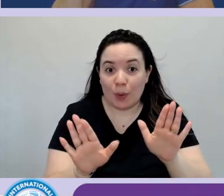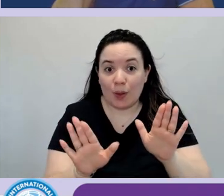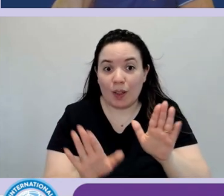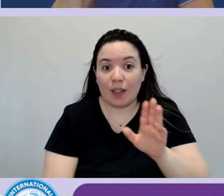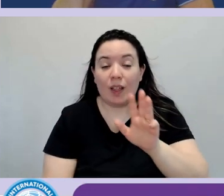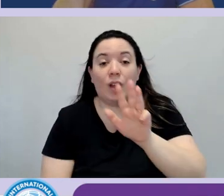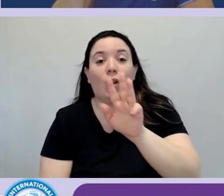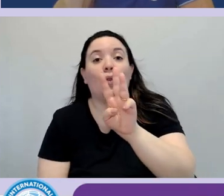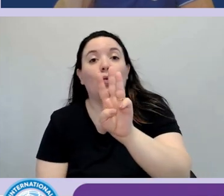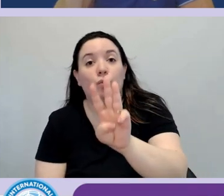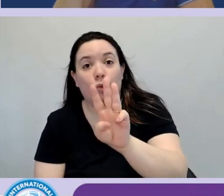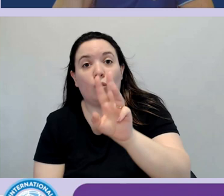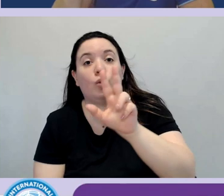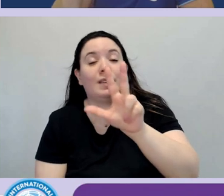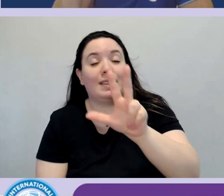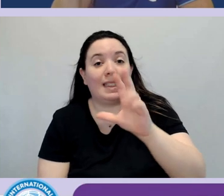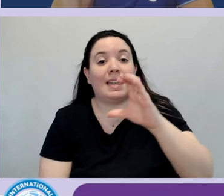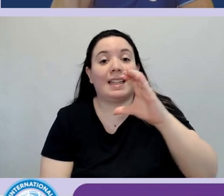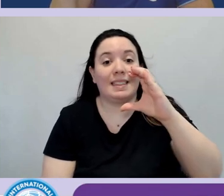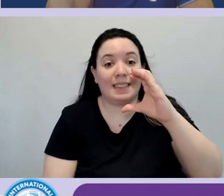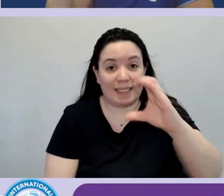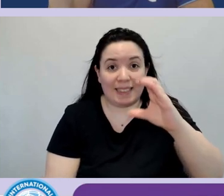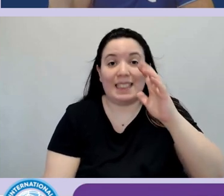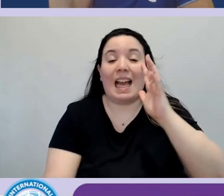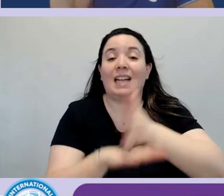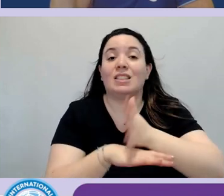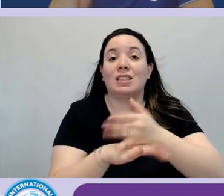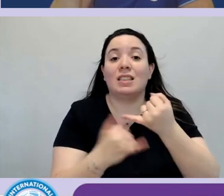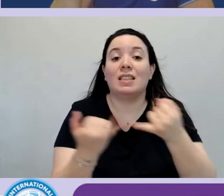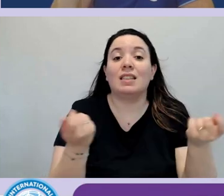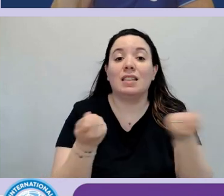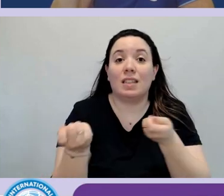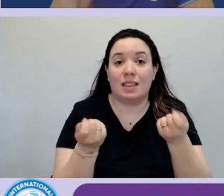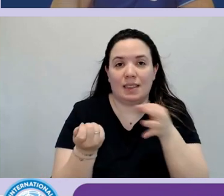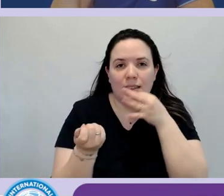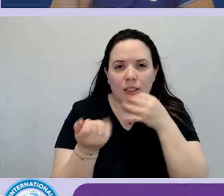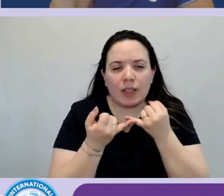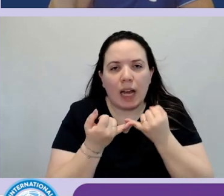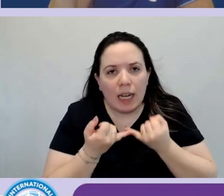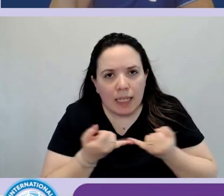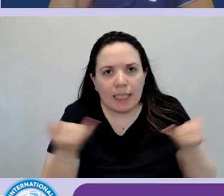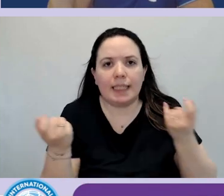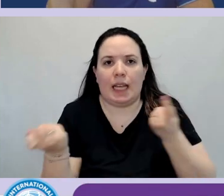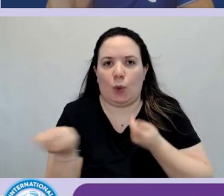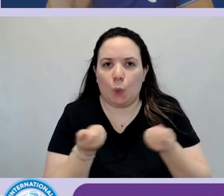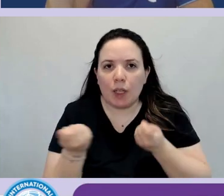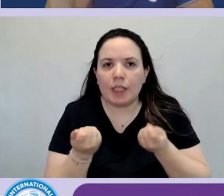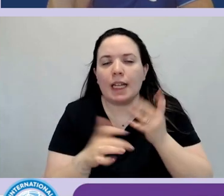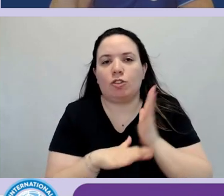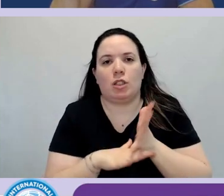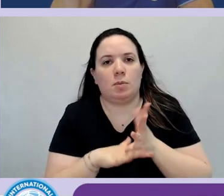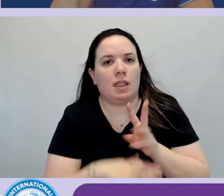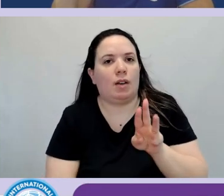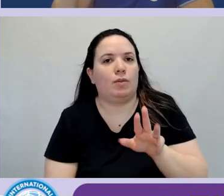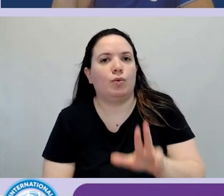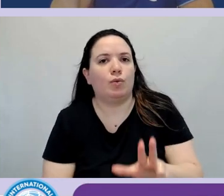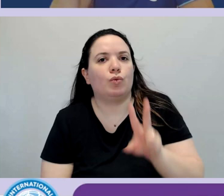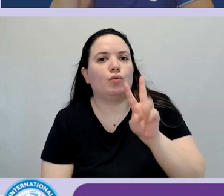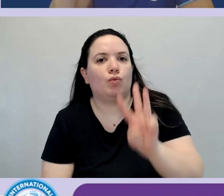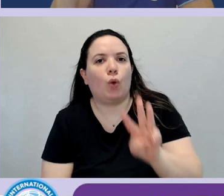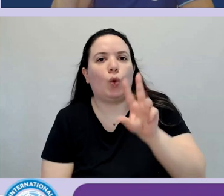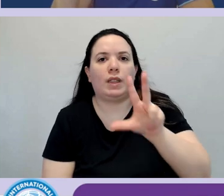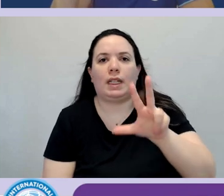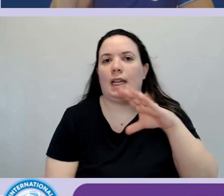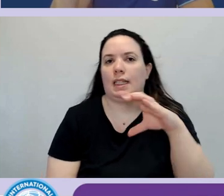sono v3c accessibility guideline linee guida di accessibilità del v3c che vanno oltre il